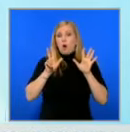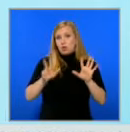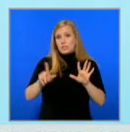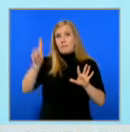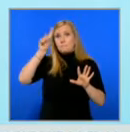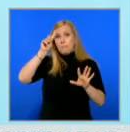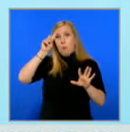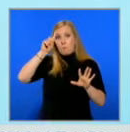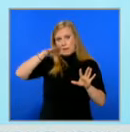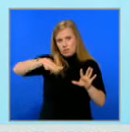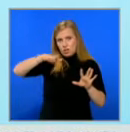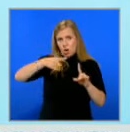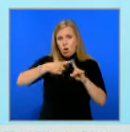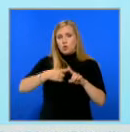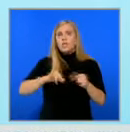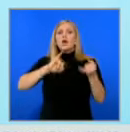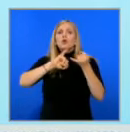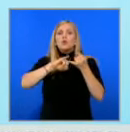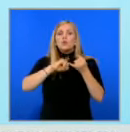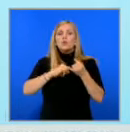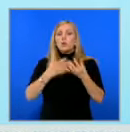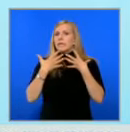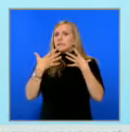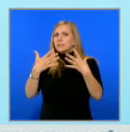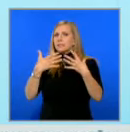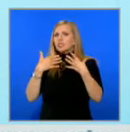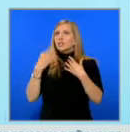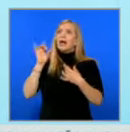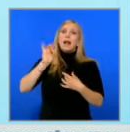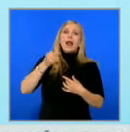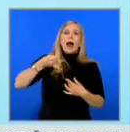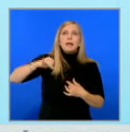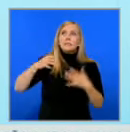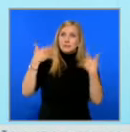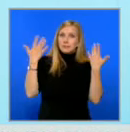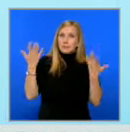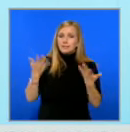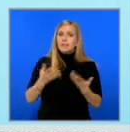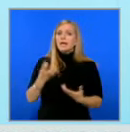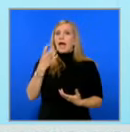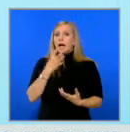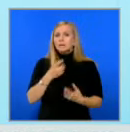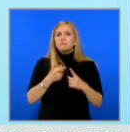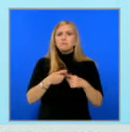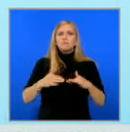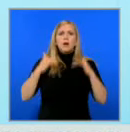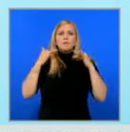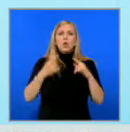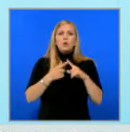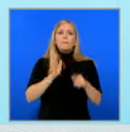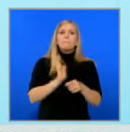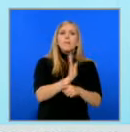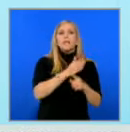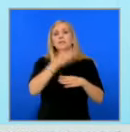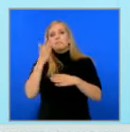видеоклипа в който дишат райски газ от балони те са на възраст от 15 до 17 години и са от различни